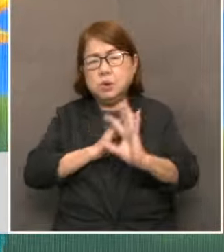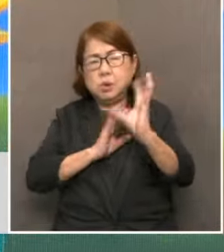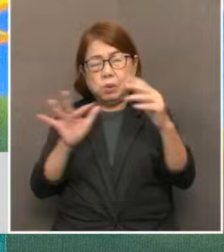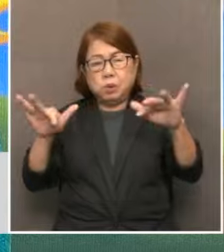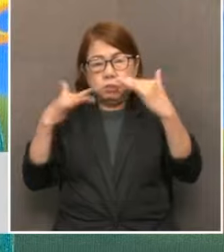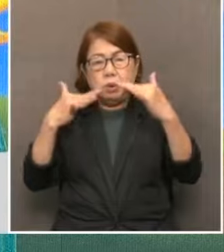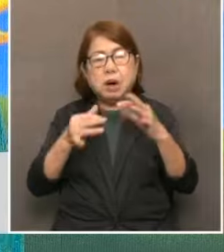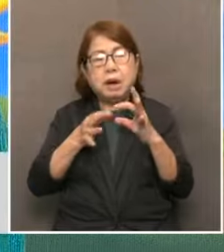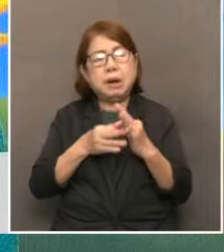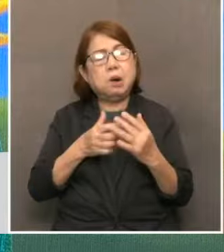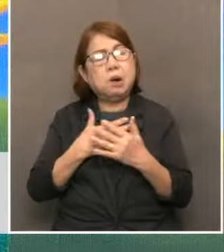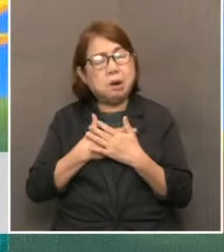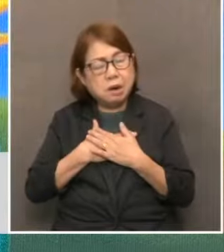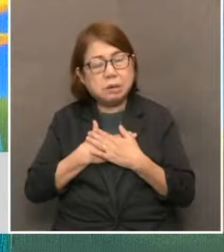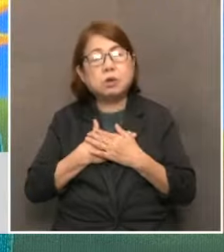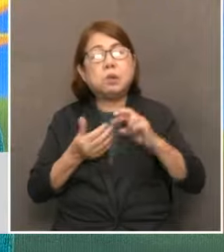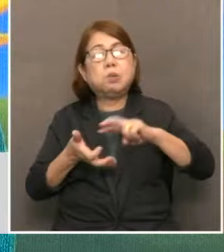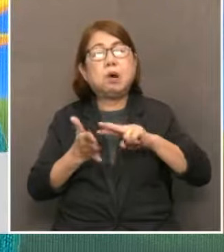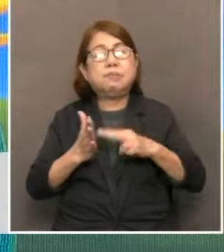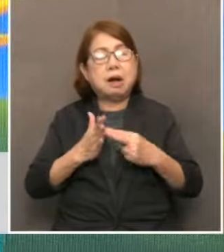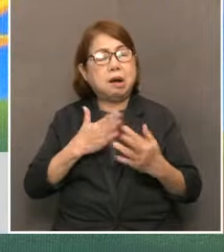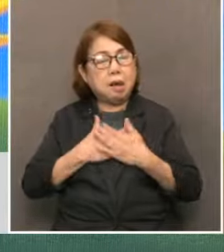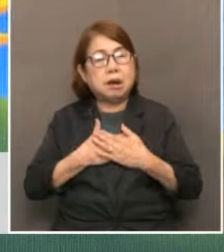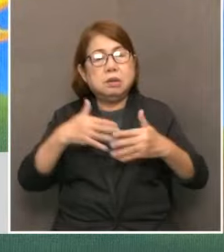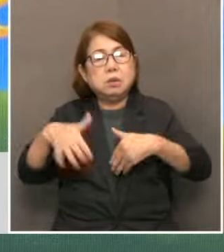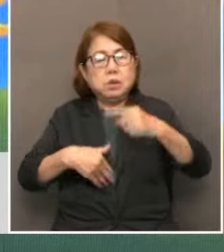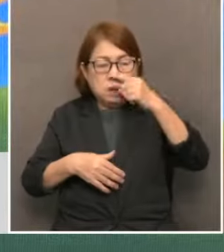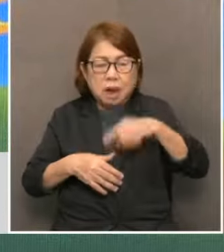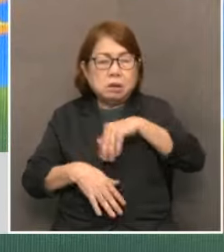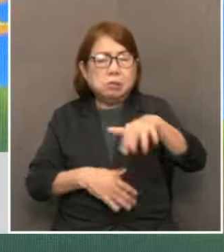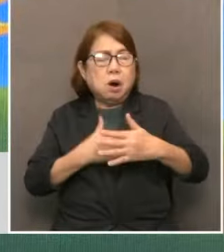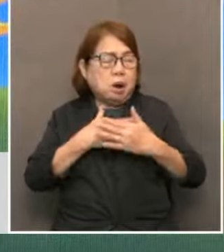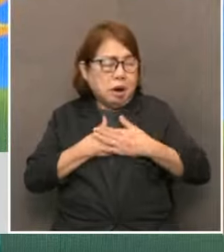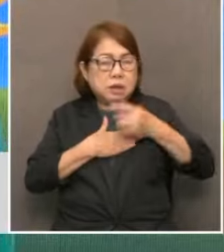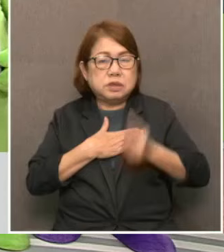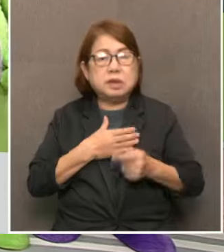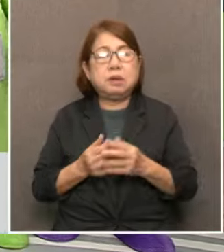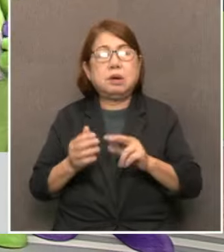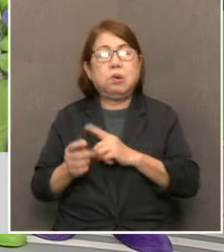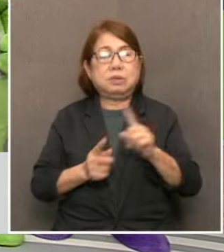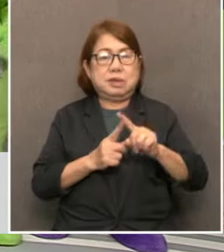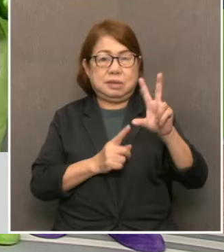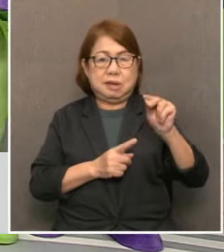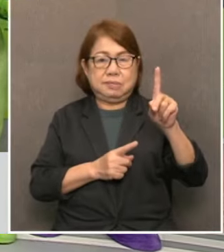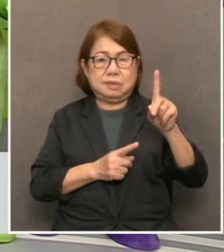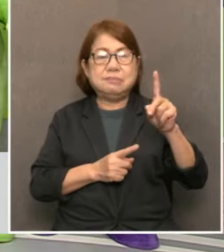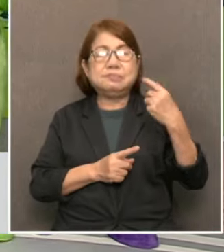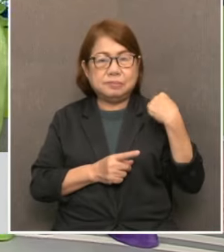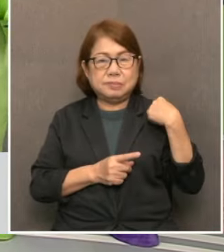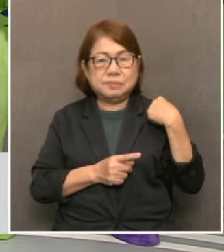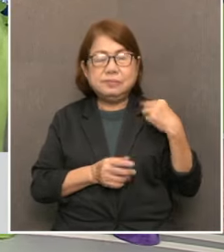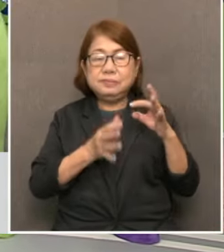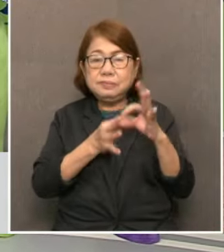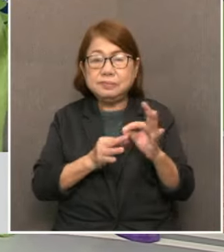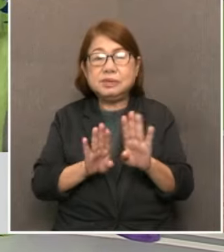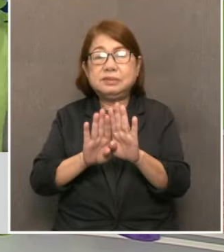ด้านความรักพวกเรารักกันจริงๆโดยเฉพาะคนในประเทศรักกันจริงๆอะไรอย่างเงี้ยค่ะแล้วก็วันที่ 31มันก็จะมีเรื่องของนอกจาก